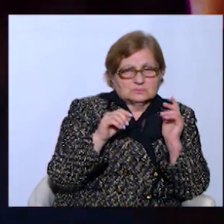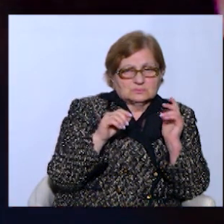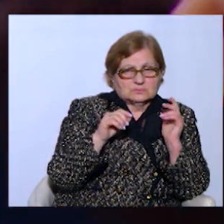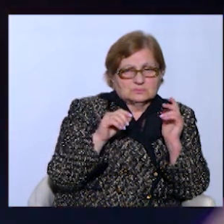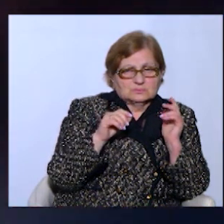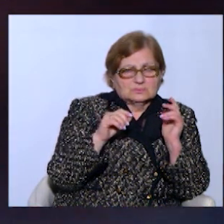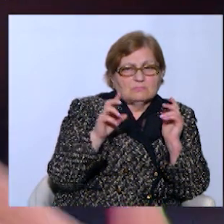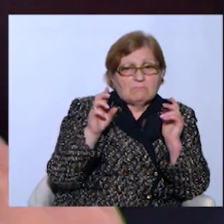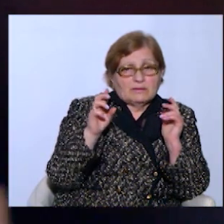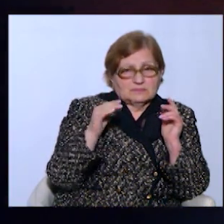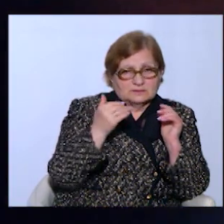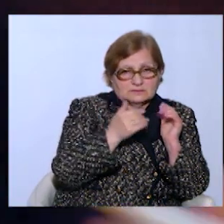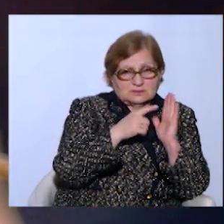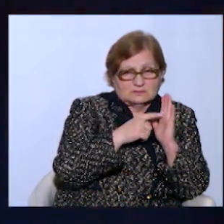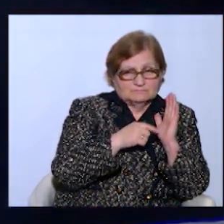ბეტაზე.